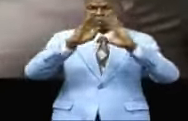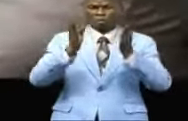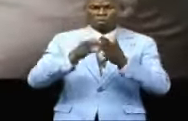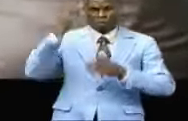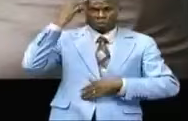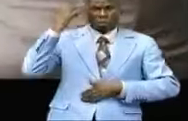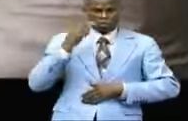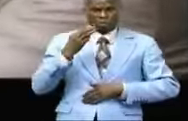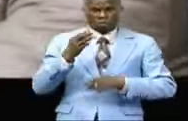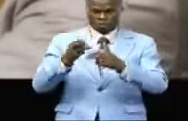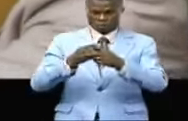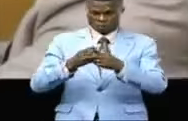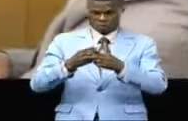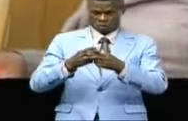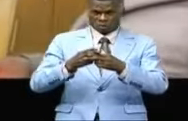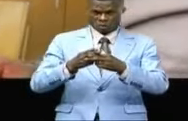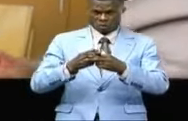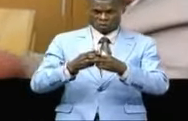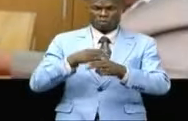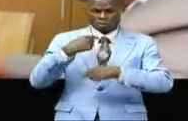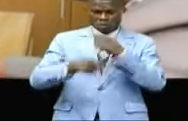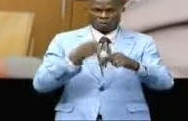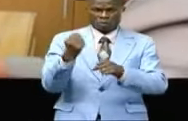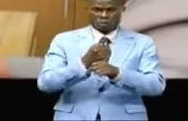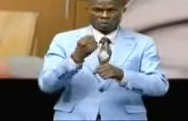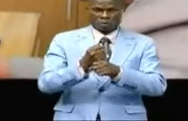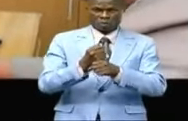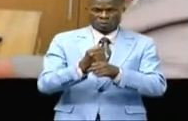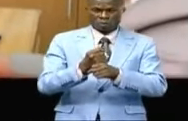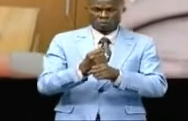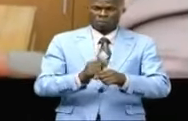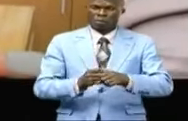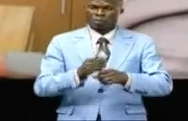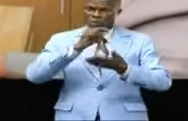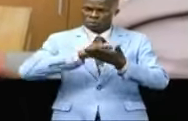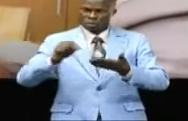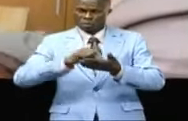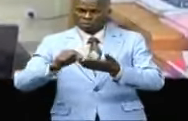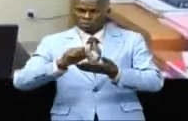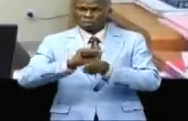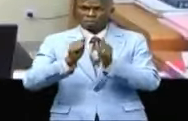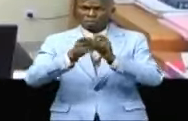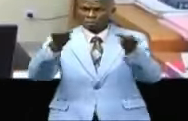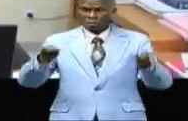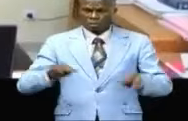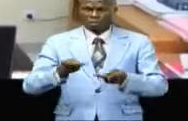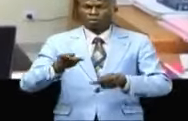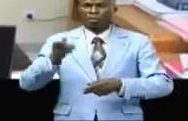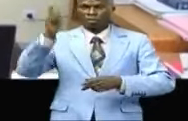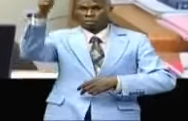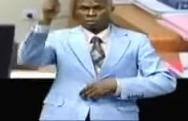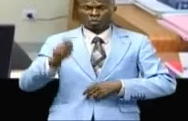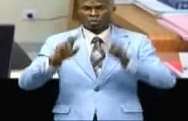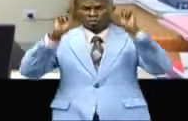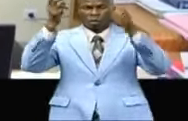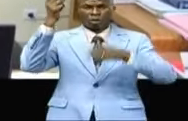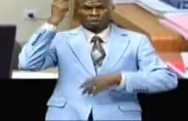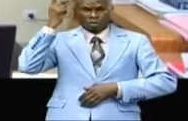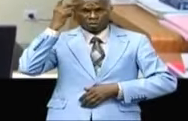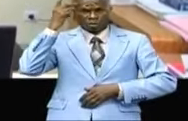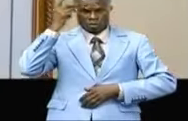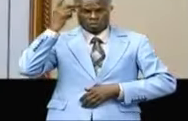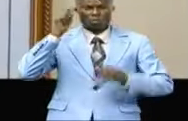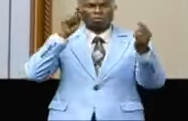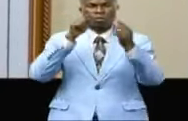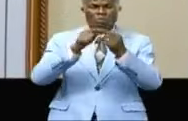Conseil que dans un court délai débuteront les travaux visant à supprimer quelques points chauds sur la voirie de la ville de Kinshasa, dans